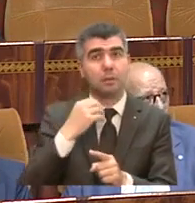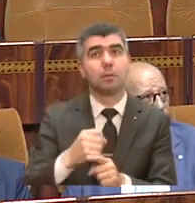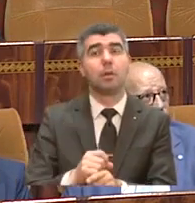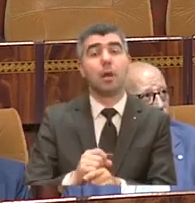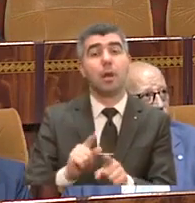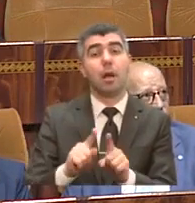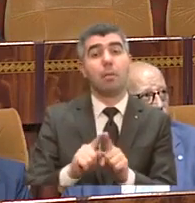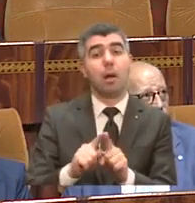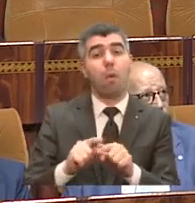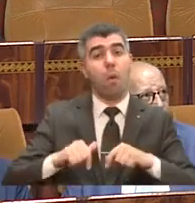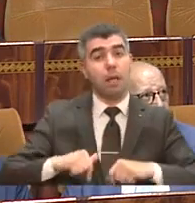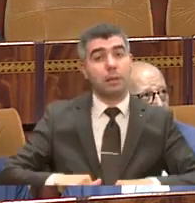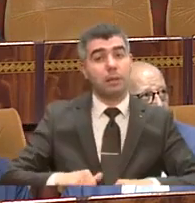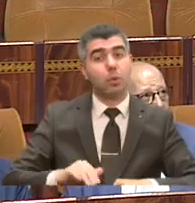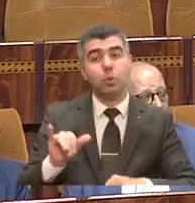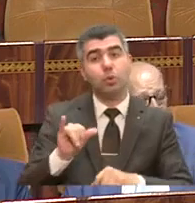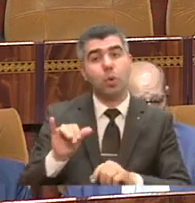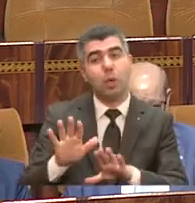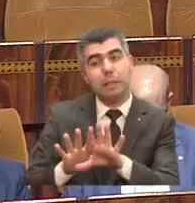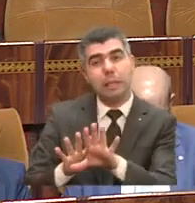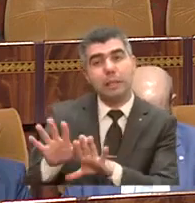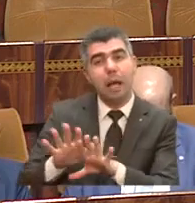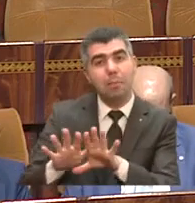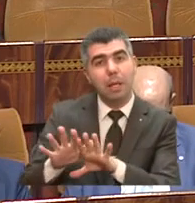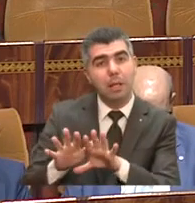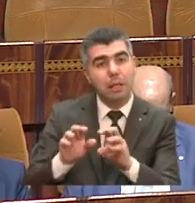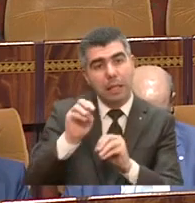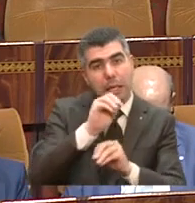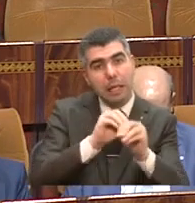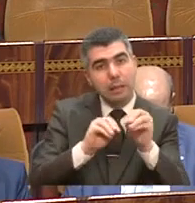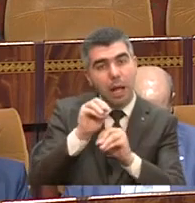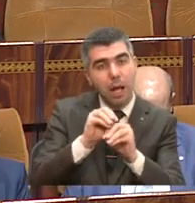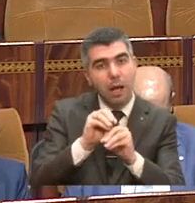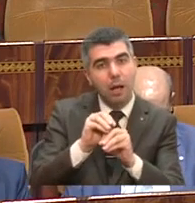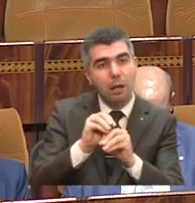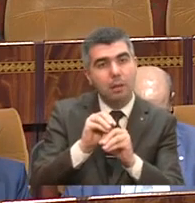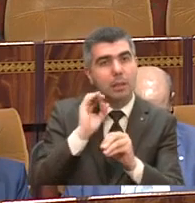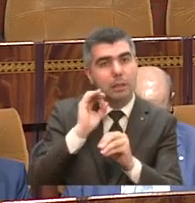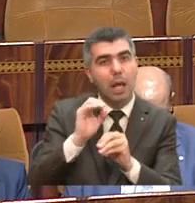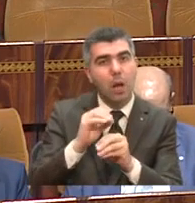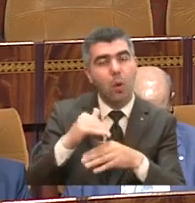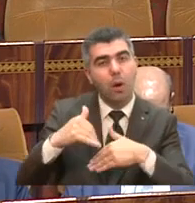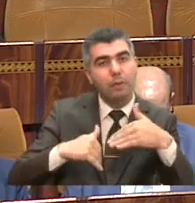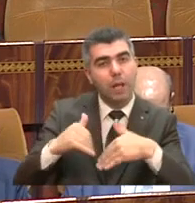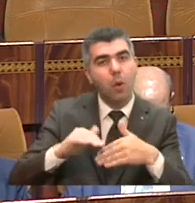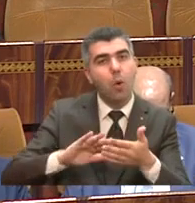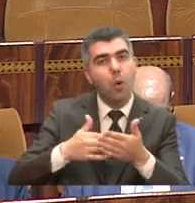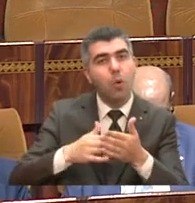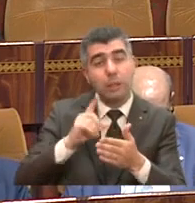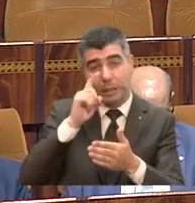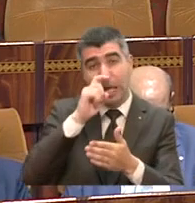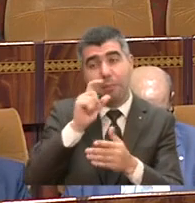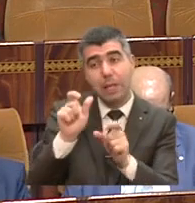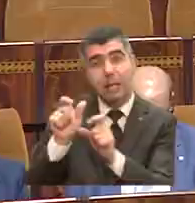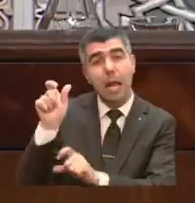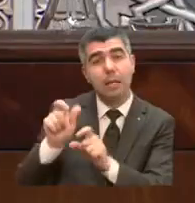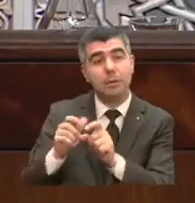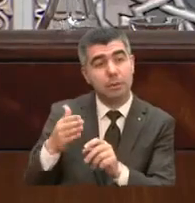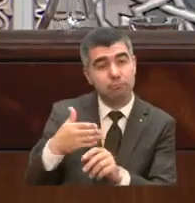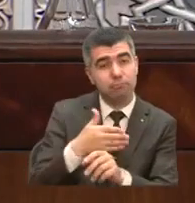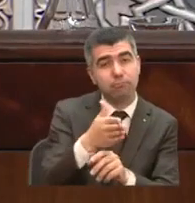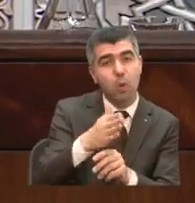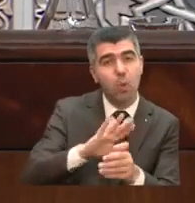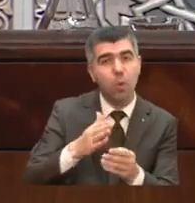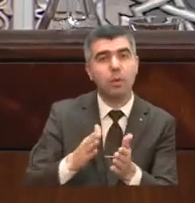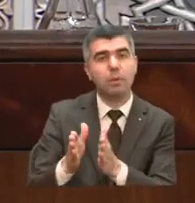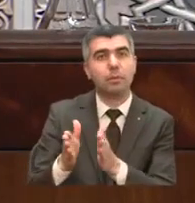الوزير التدابير اللازمة لإصلاح هذه الشبكة الطرقية نظرا لأهميتها البالغة على حياة الساكنة. وشكرا. شكرا سيد